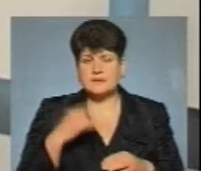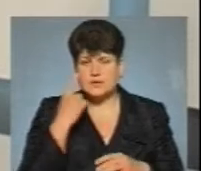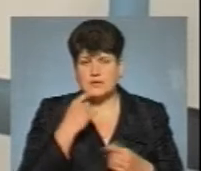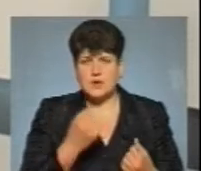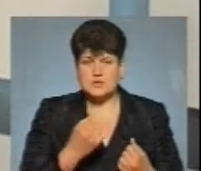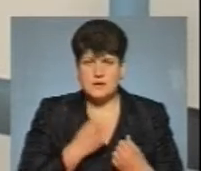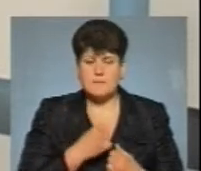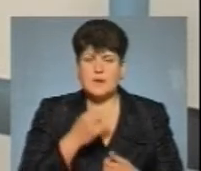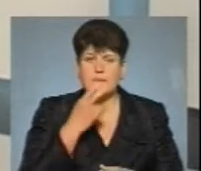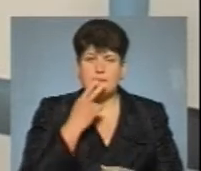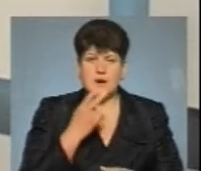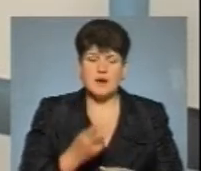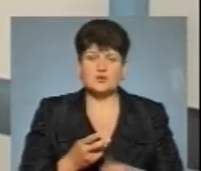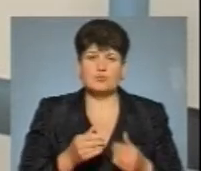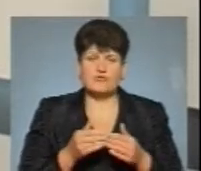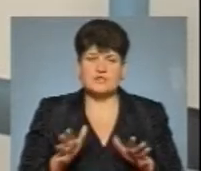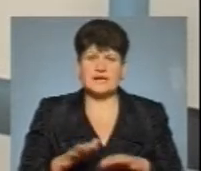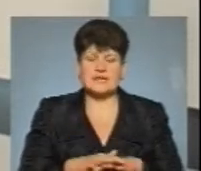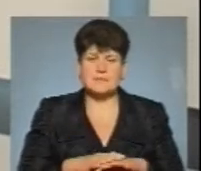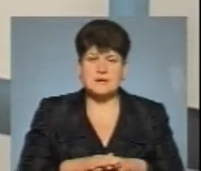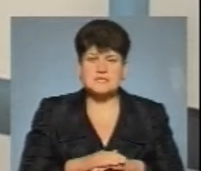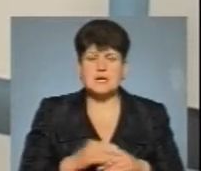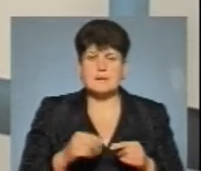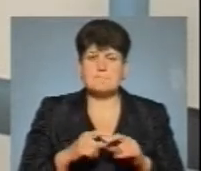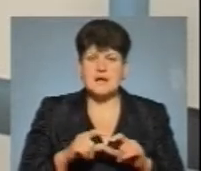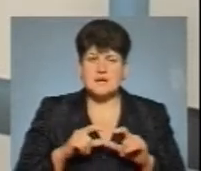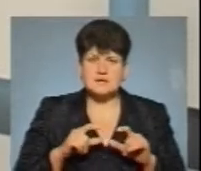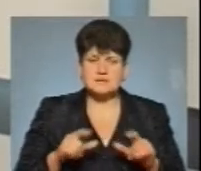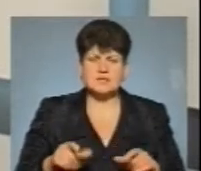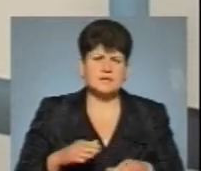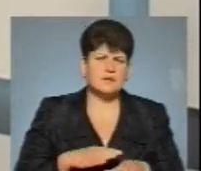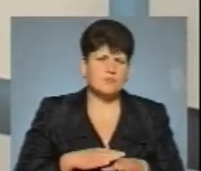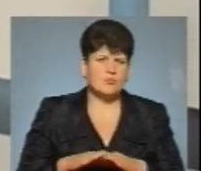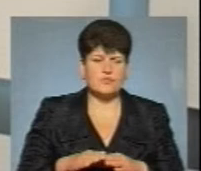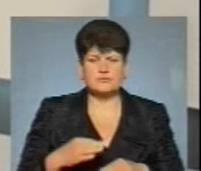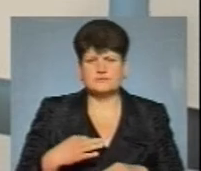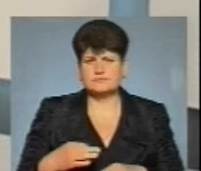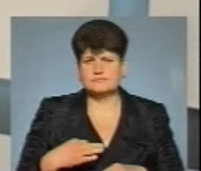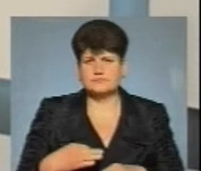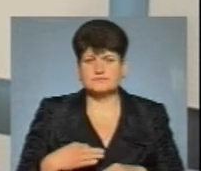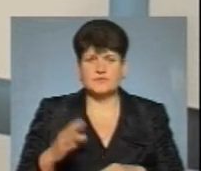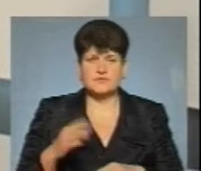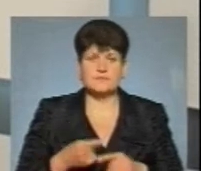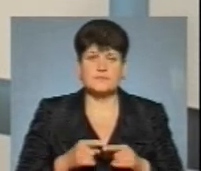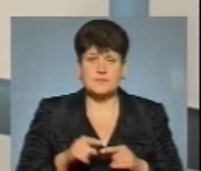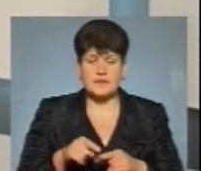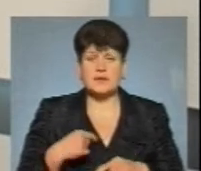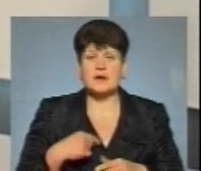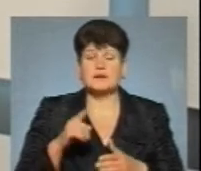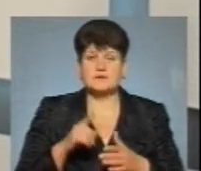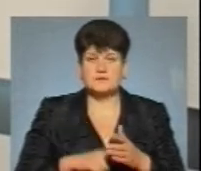бачимо і відкриті базари, магазини повністю ігнорують саме якраз. Я думаю, що я переконаний,